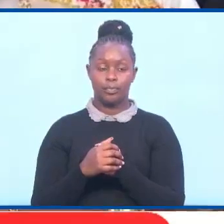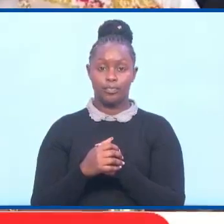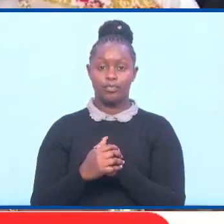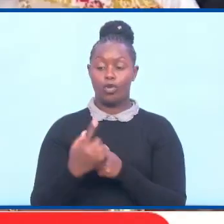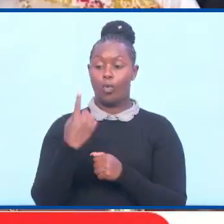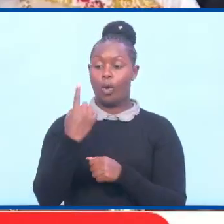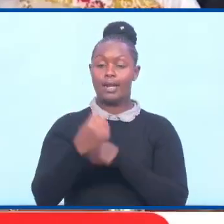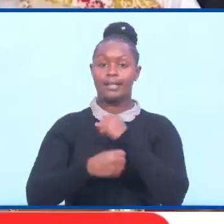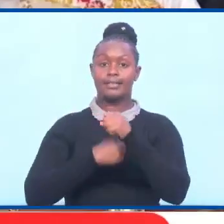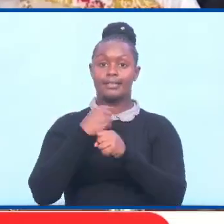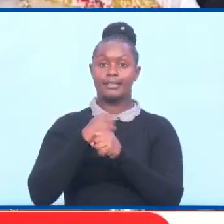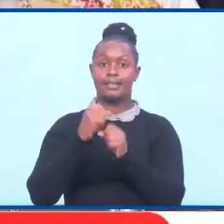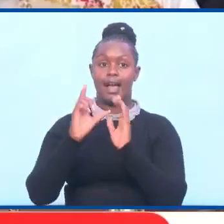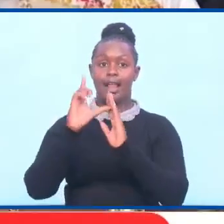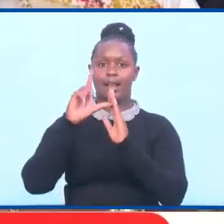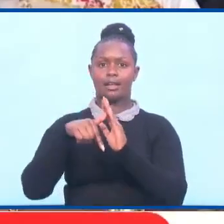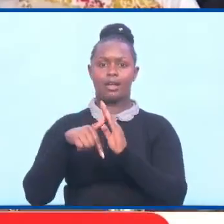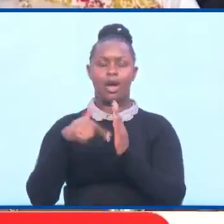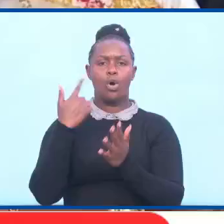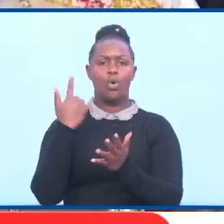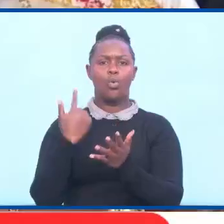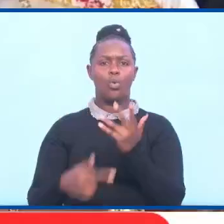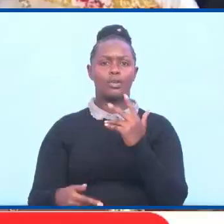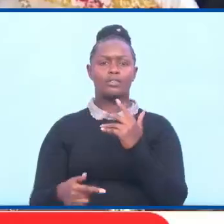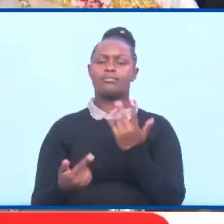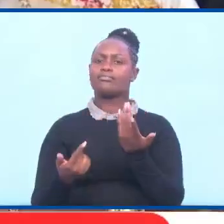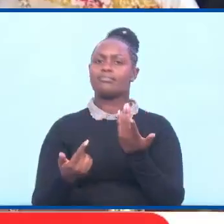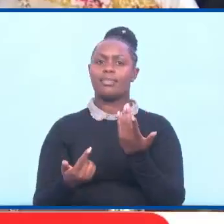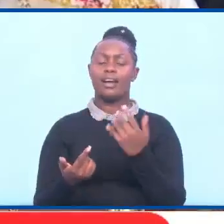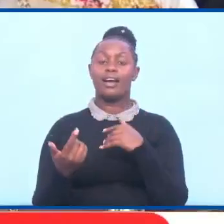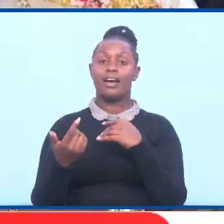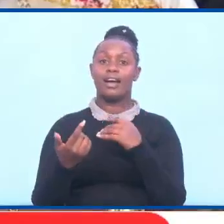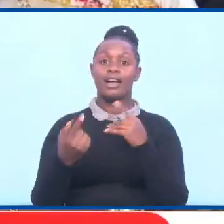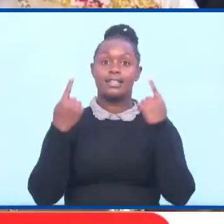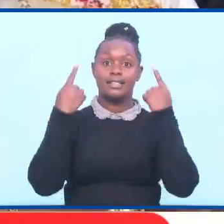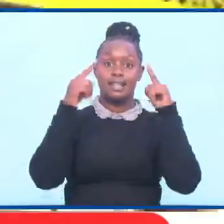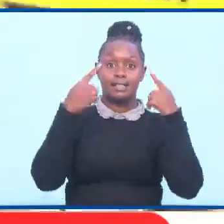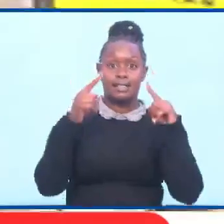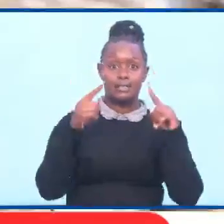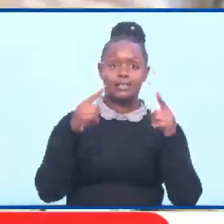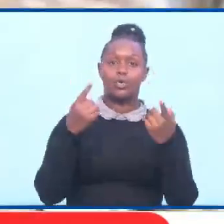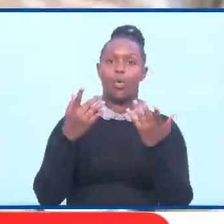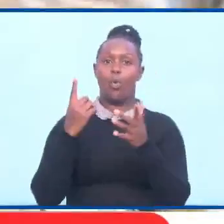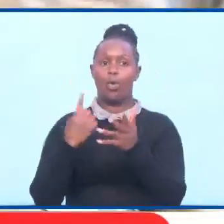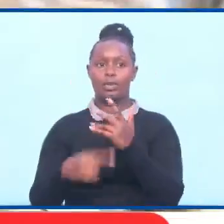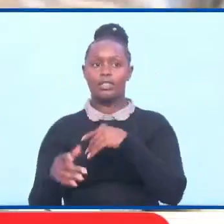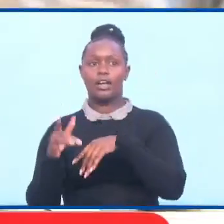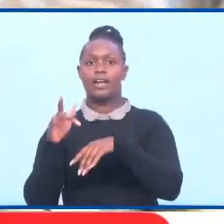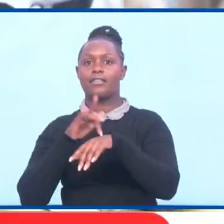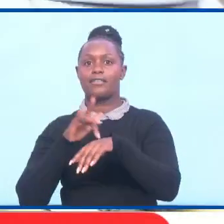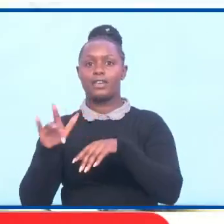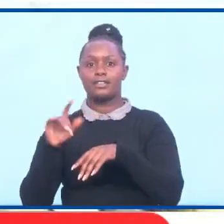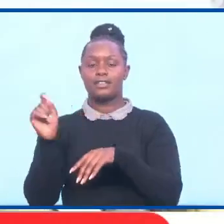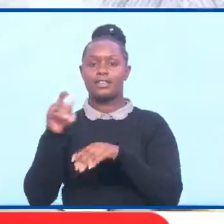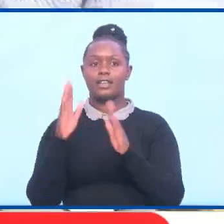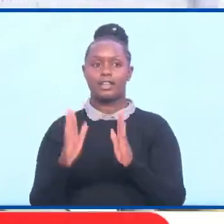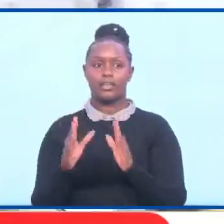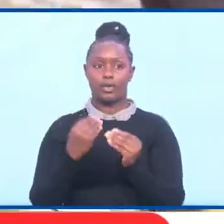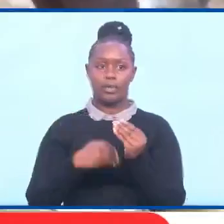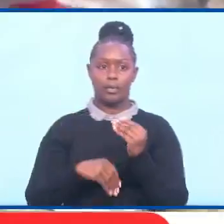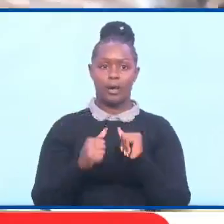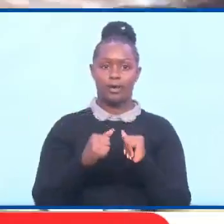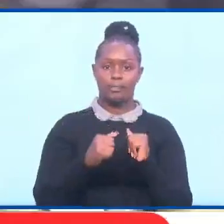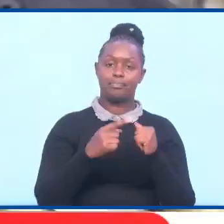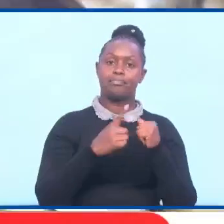mmoja baadaye, ni nini athari ya serikali hii kwenye mifuko ya Wakenya? Sukari ukinunua 60, kesho ukienda ni